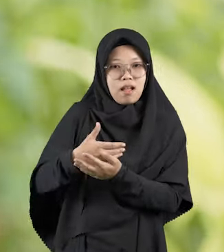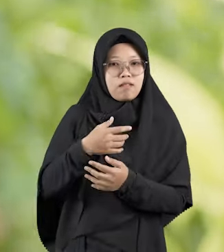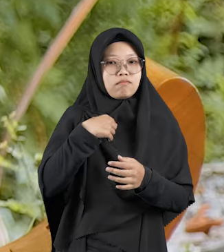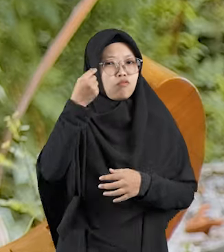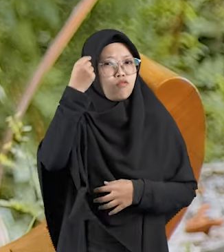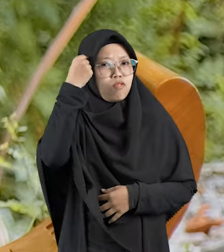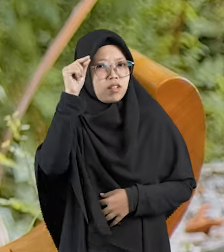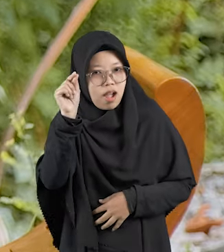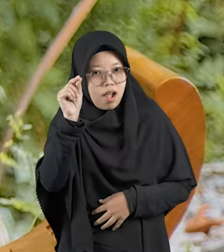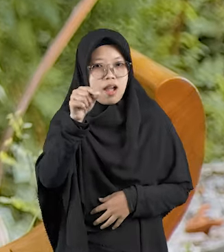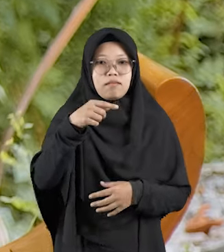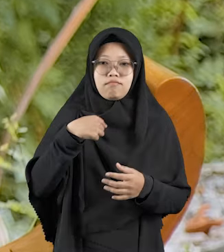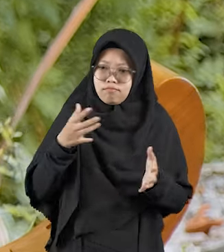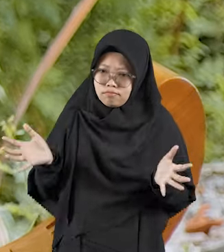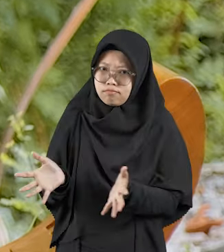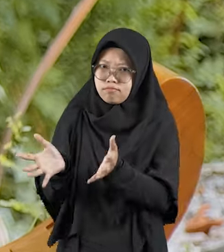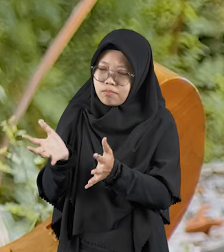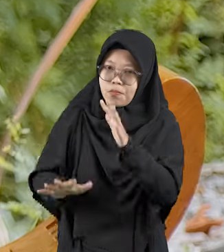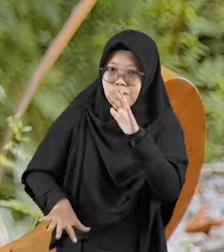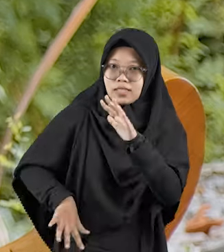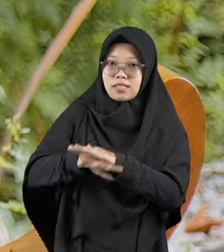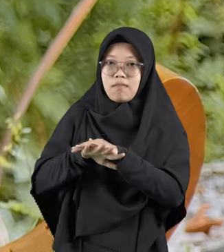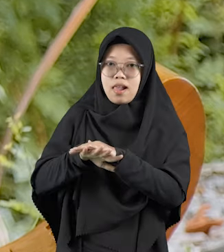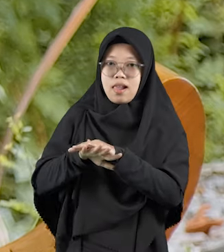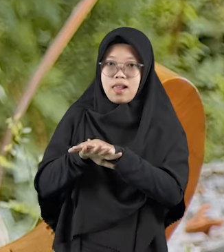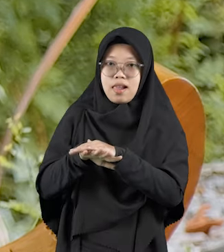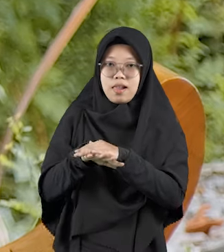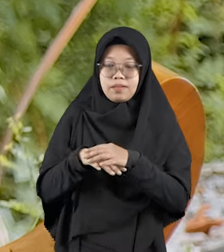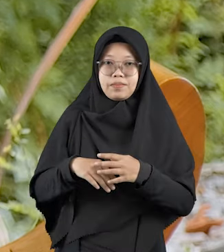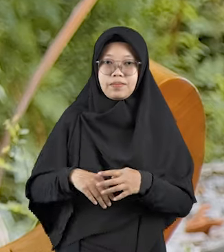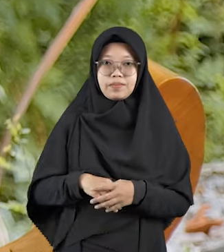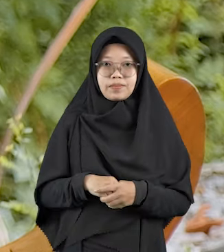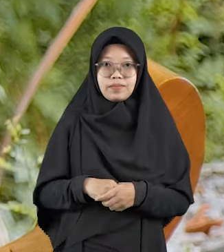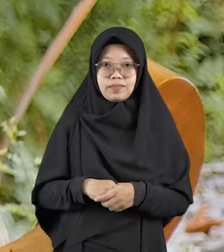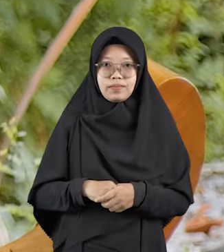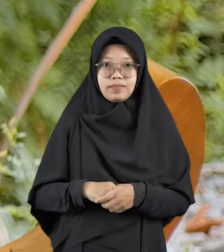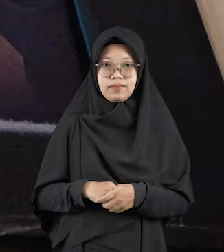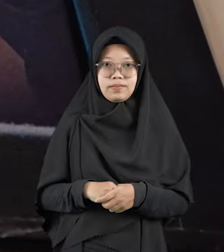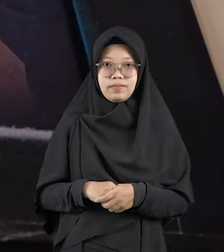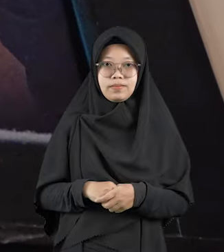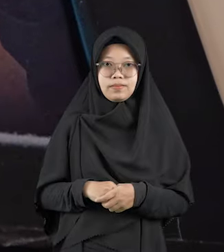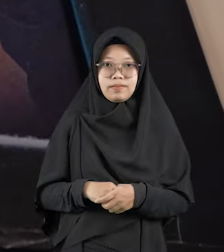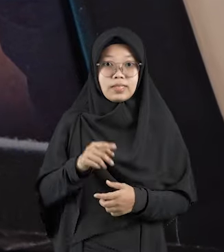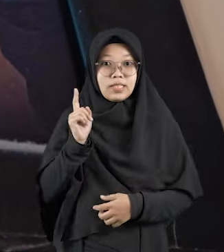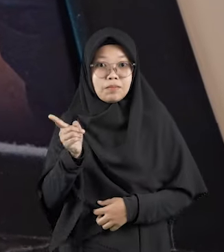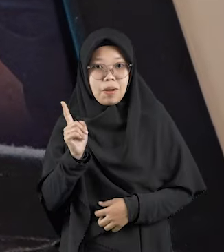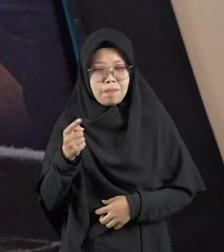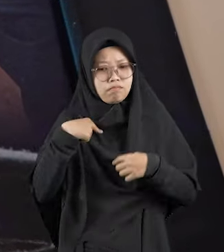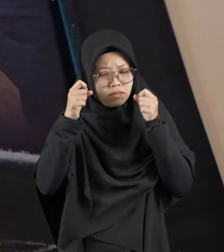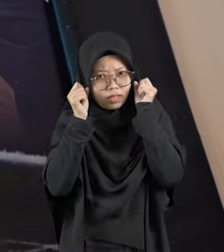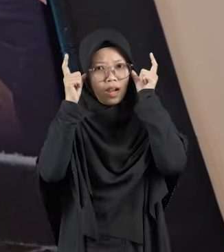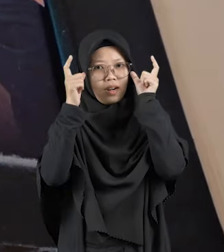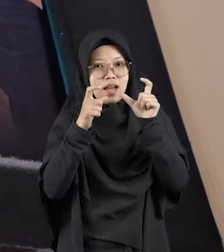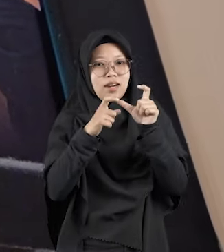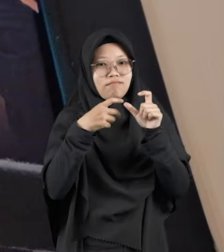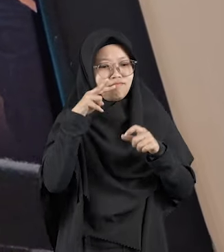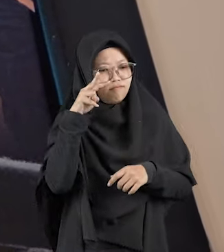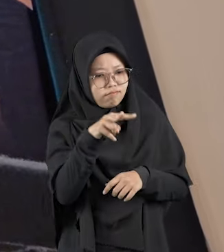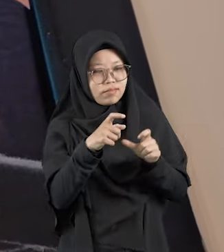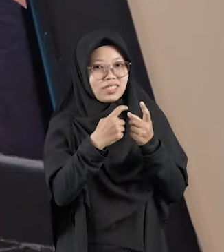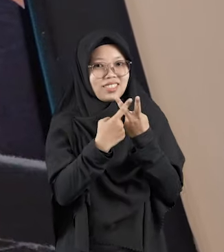orangnya. Waktu dia minta masuk kuliah, kita dukung dengan maksimal. Karena kita menyadari Syifa